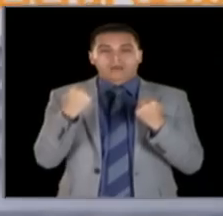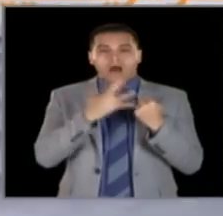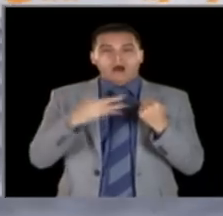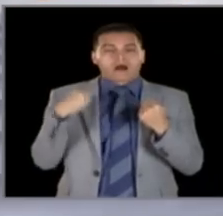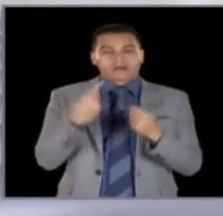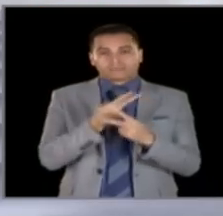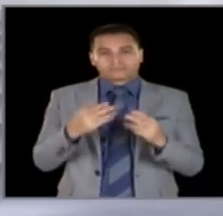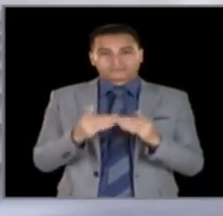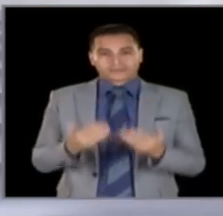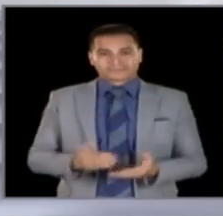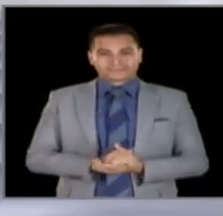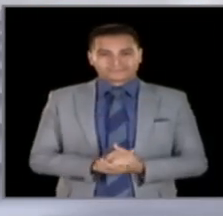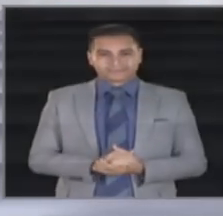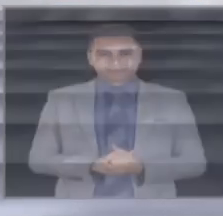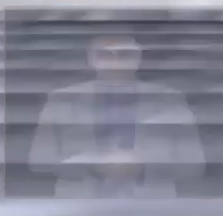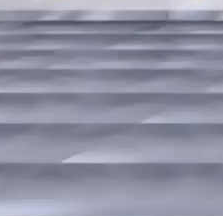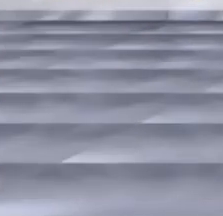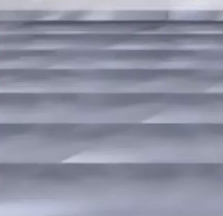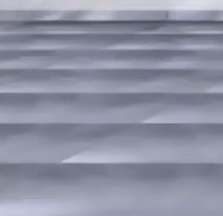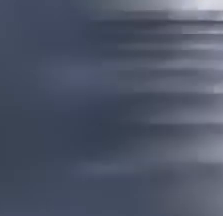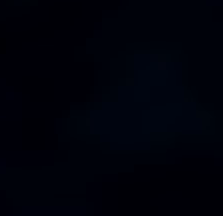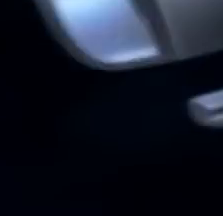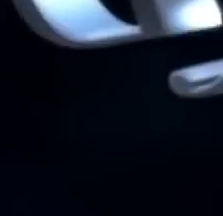لرعاية أبطال مصر الرياضية.